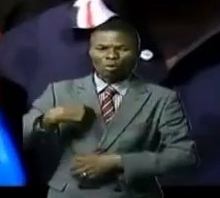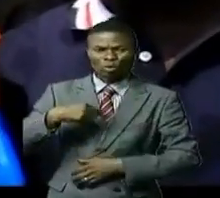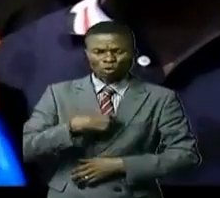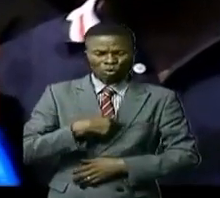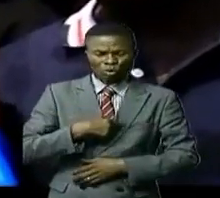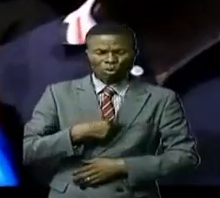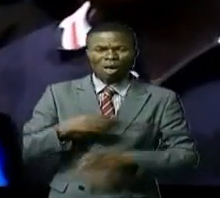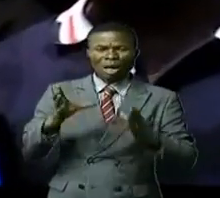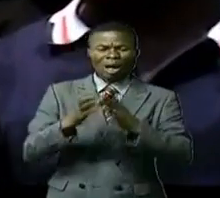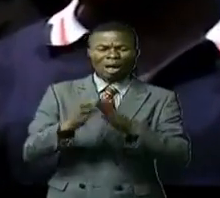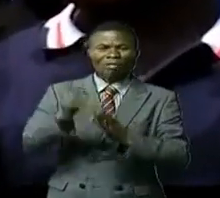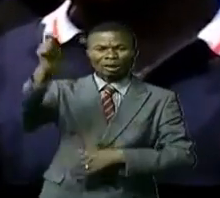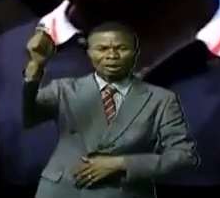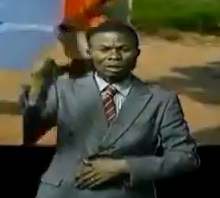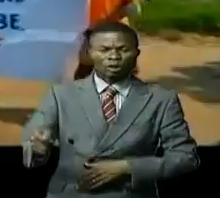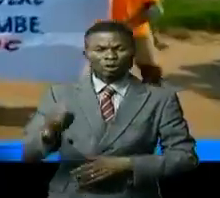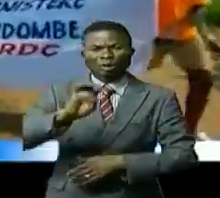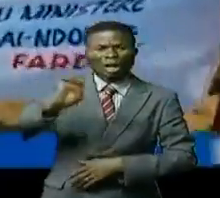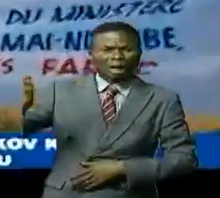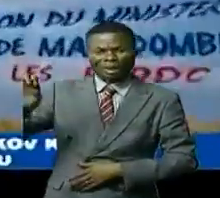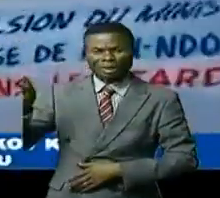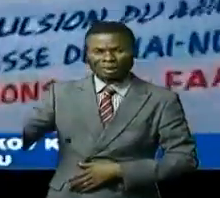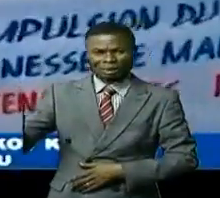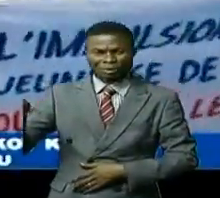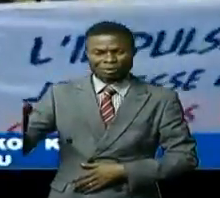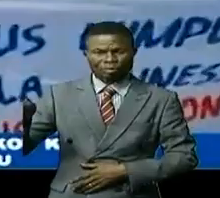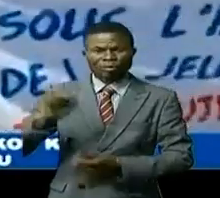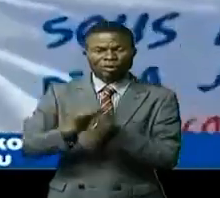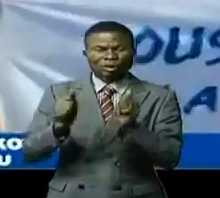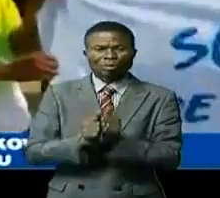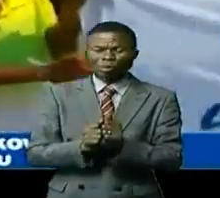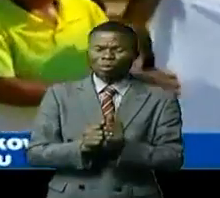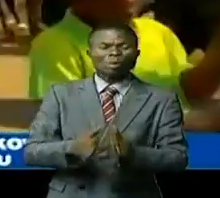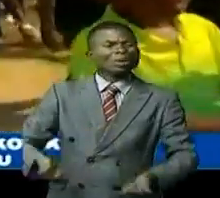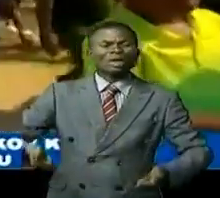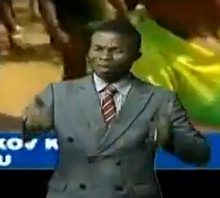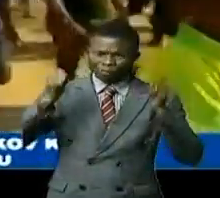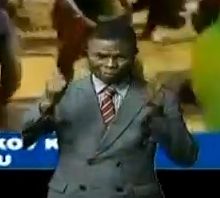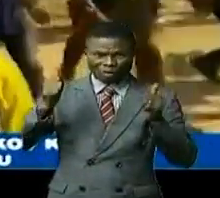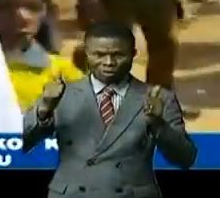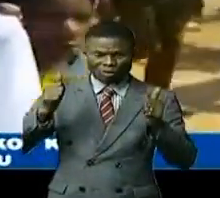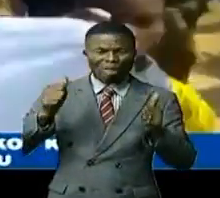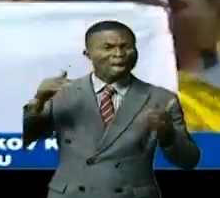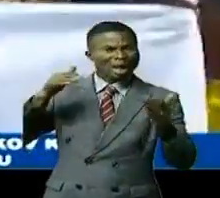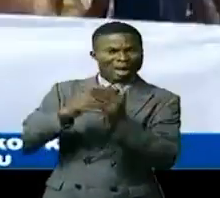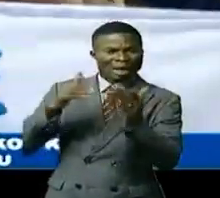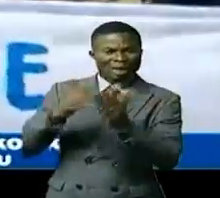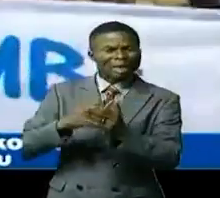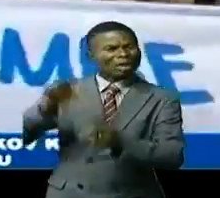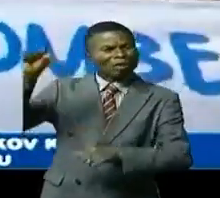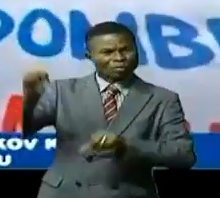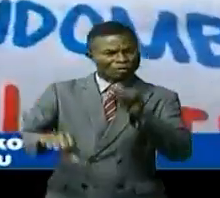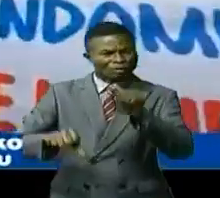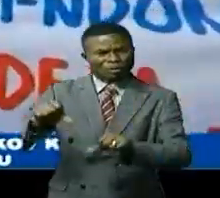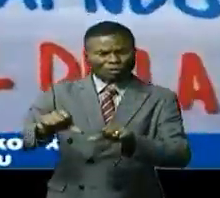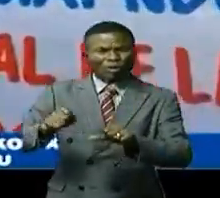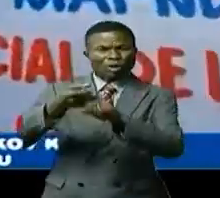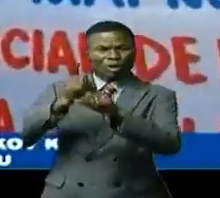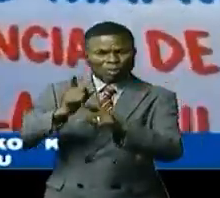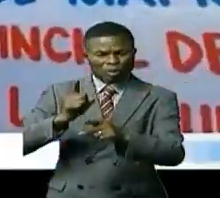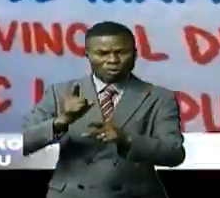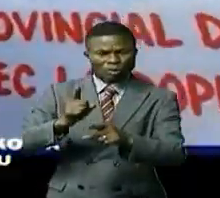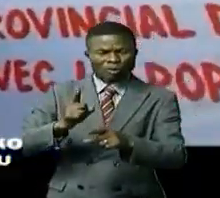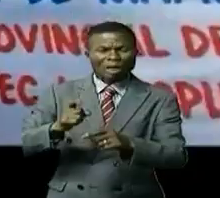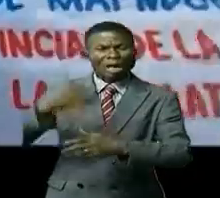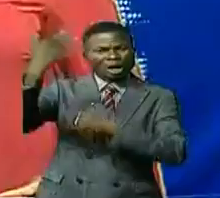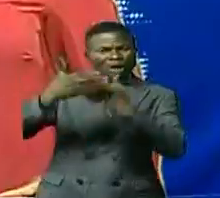nos compatriotes de l'est. Question de condamner une fois de plus cette agression injuste imposée à la République